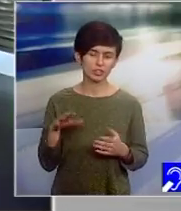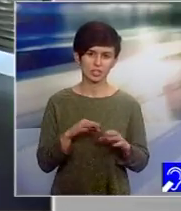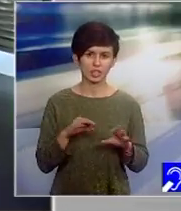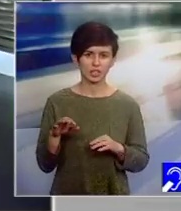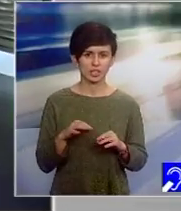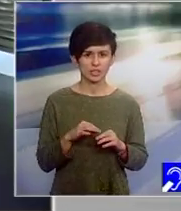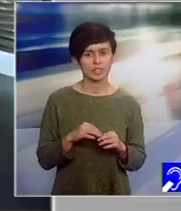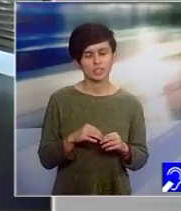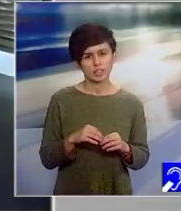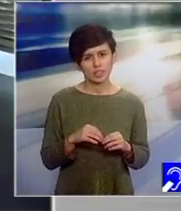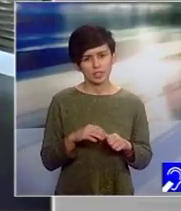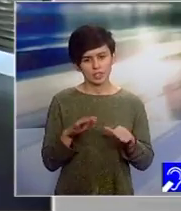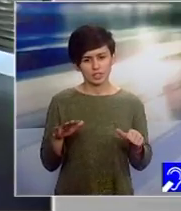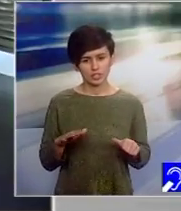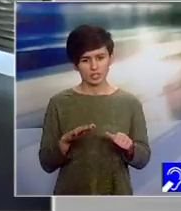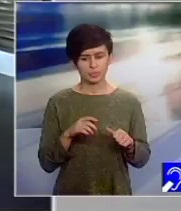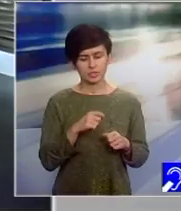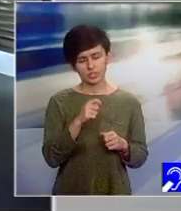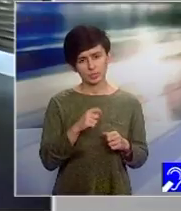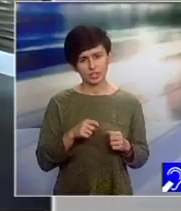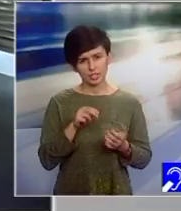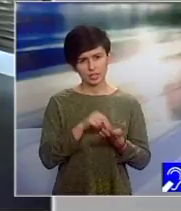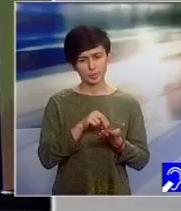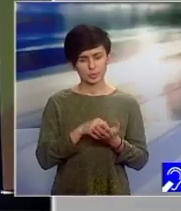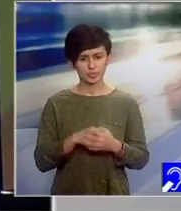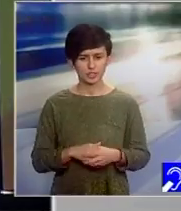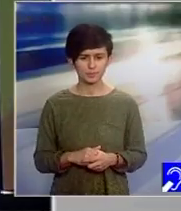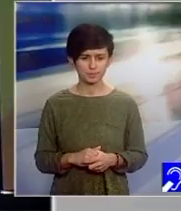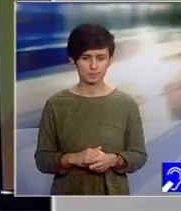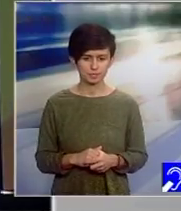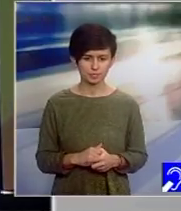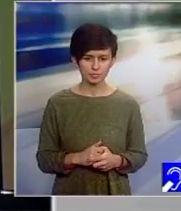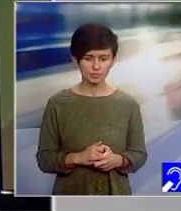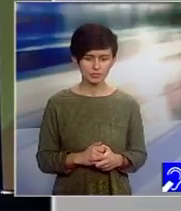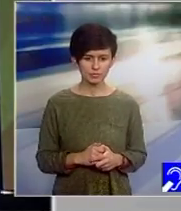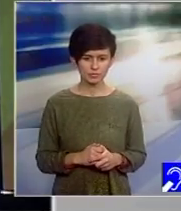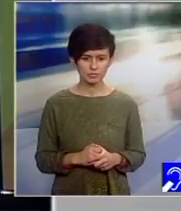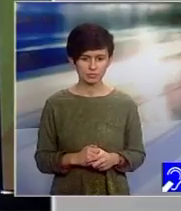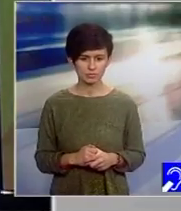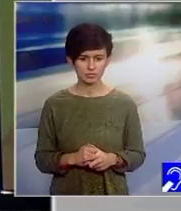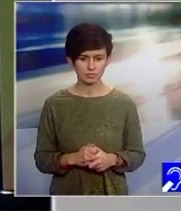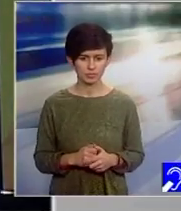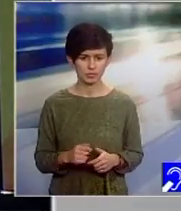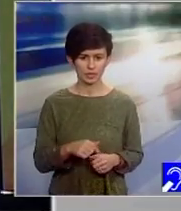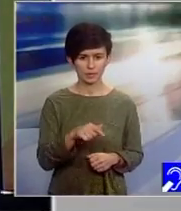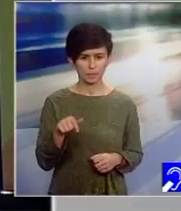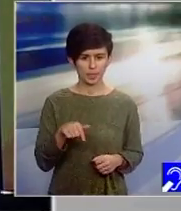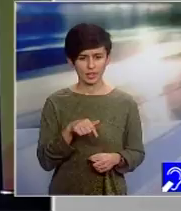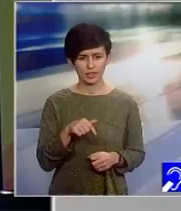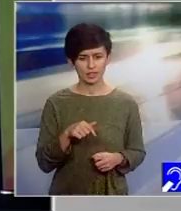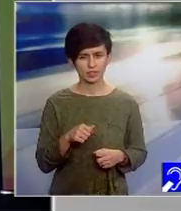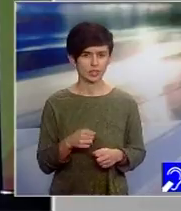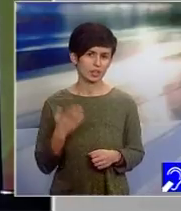proiecte și propuse. Sfântul Gheorghe. Da. Adică Sfântul Gheorghe și noi, că ne-au luat cu 0,5 puncte la Mustață. Nu la Mustața mea, la